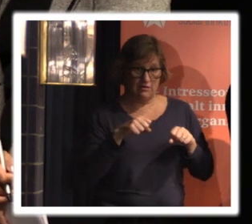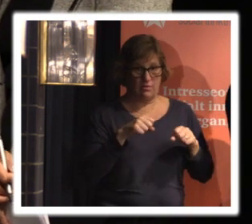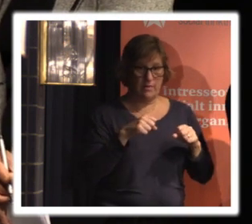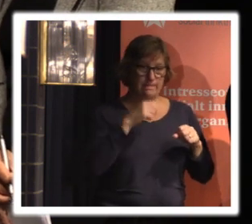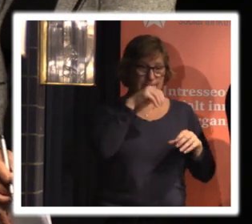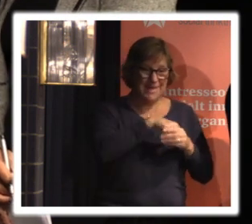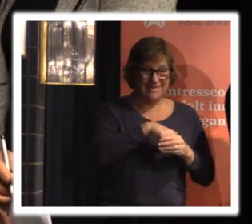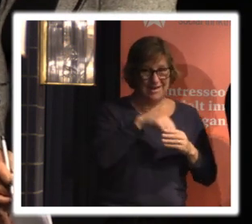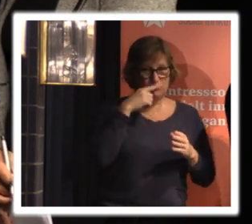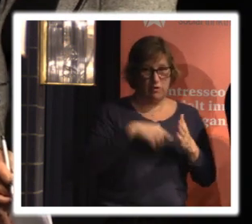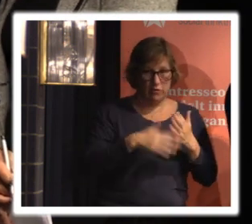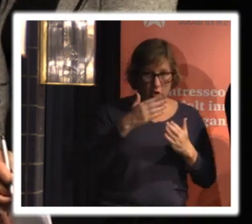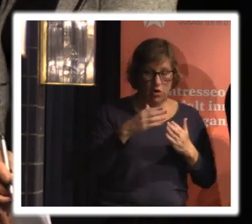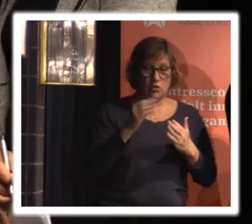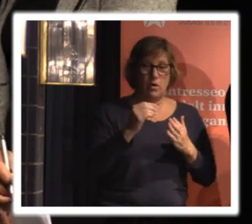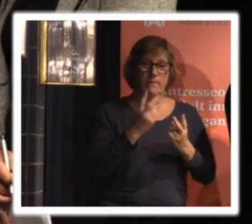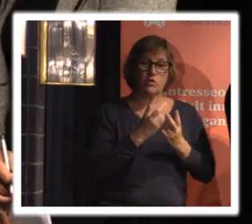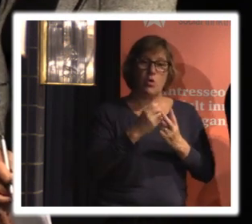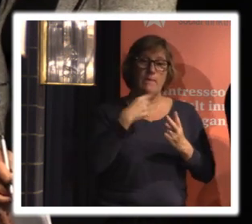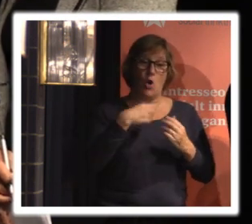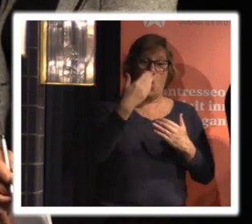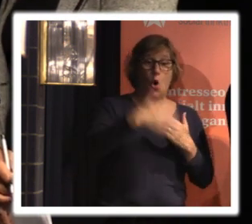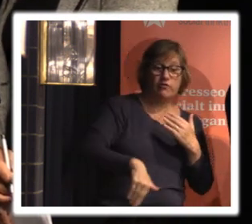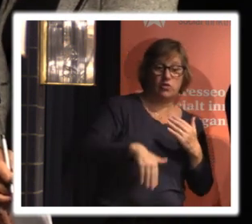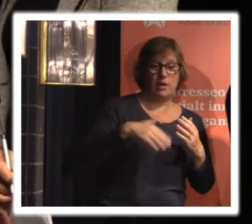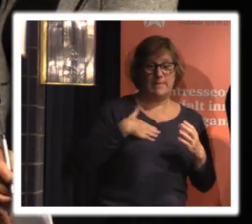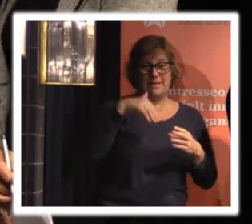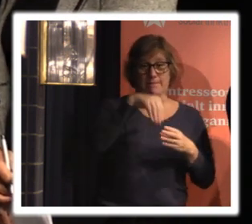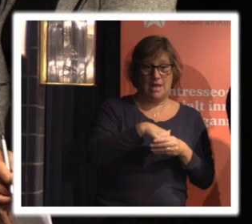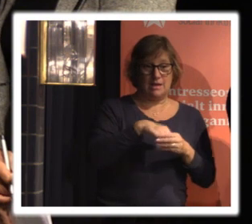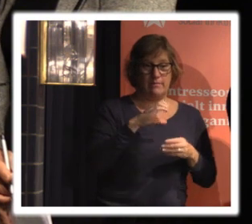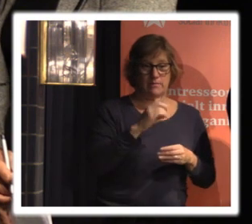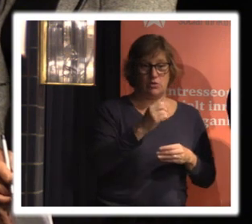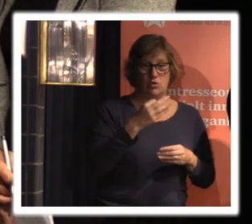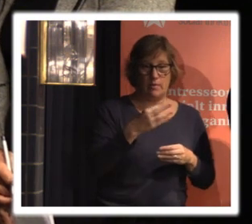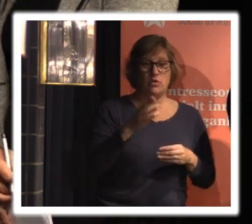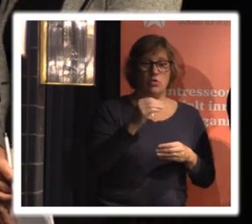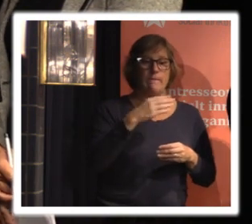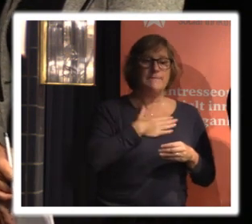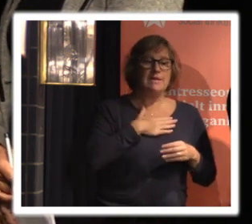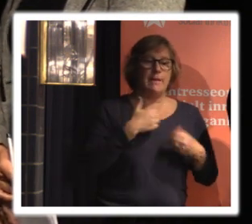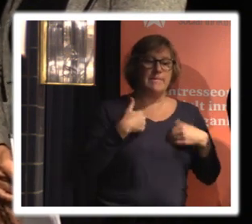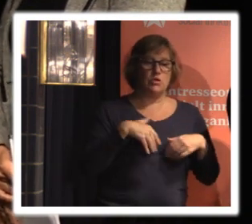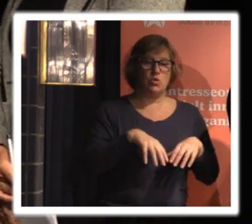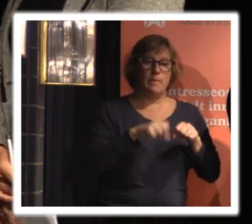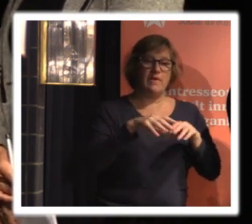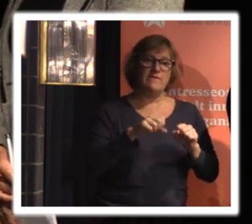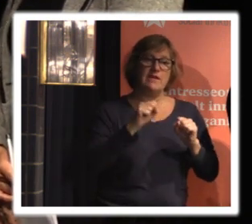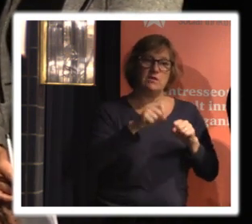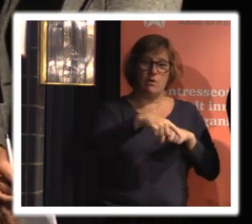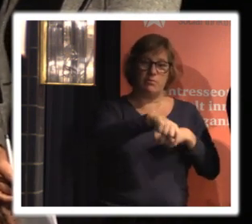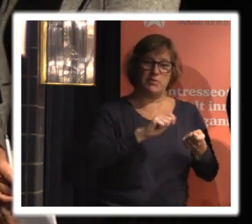så innebär det i praktiken att när jag avslutar mitt medlemskap så ska minna personuppgiftet tas bort för då är avtalet